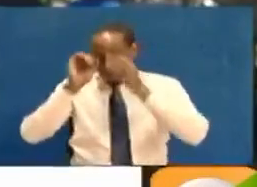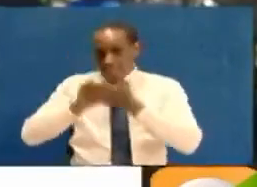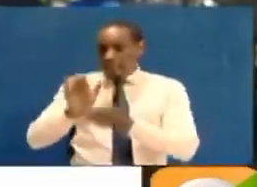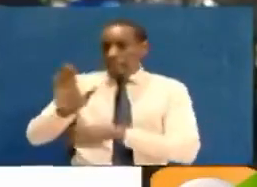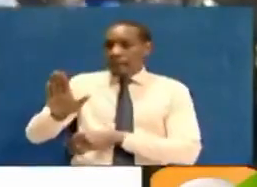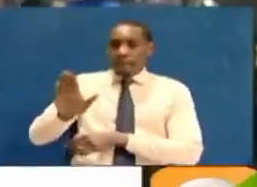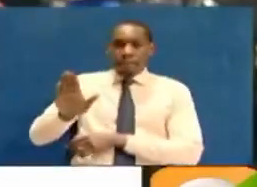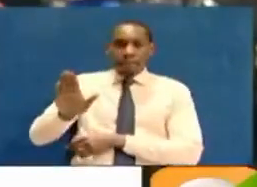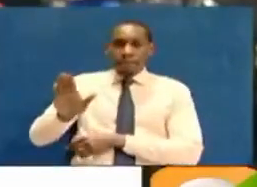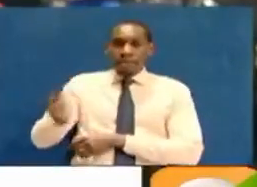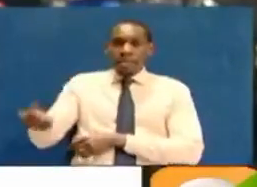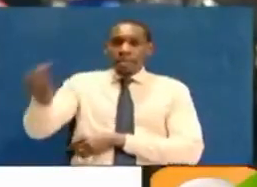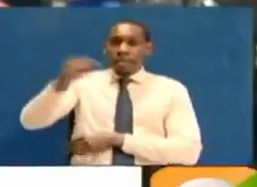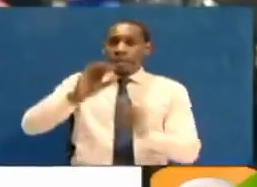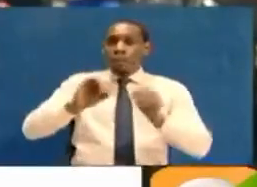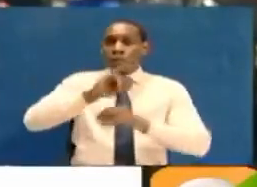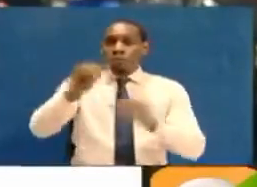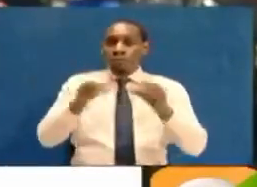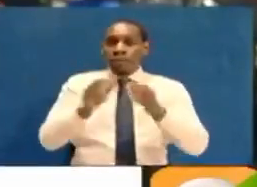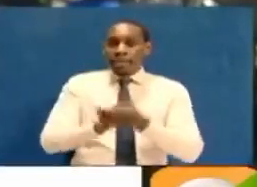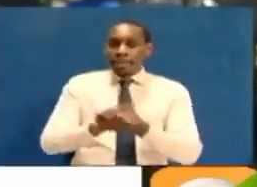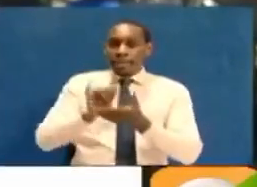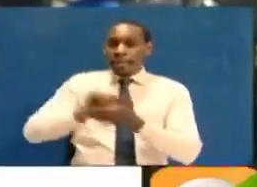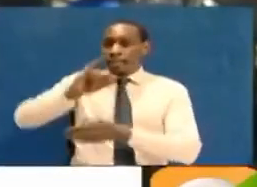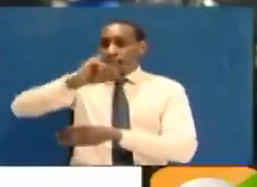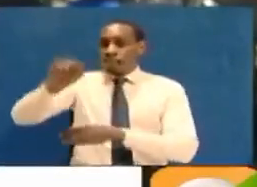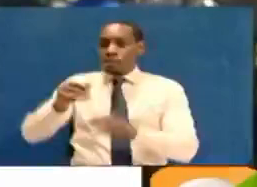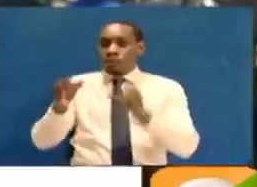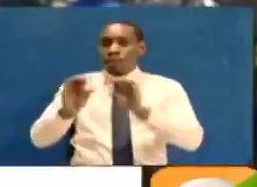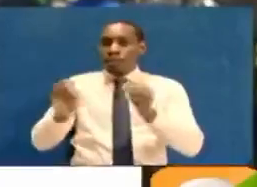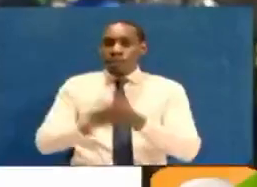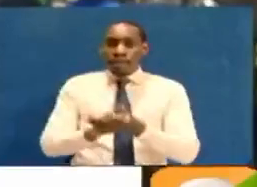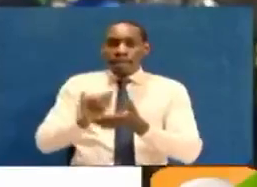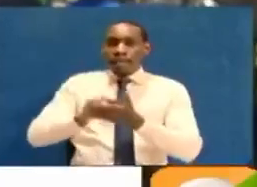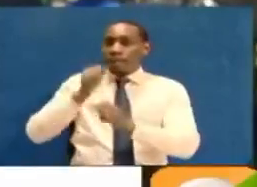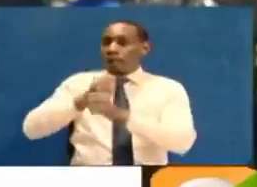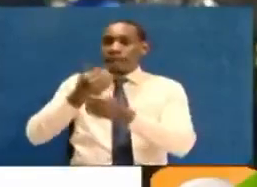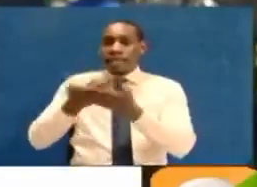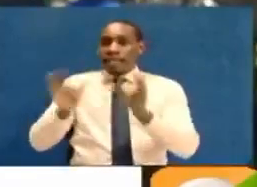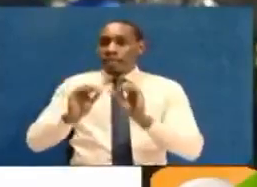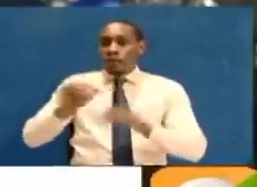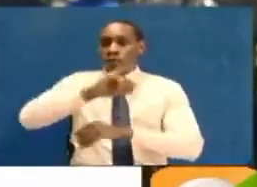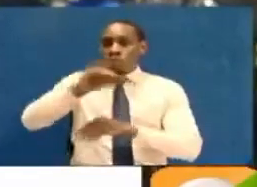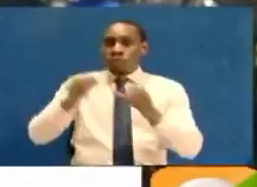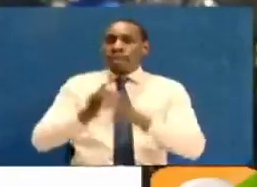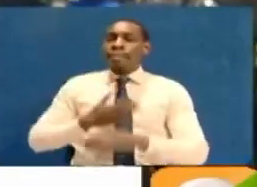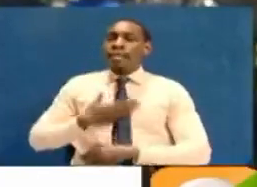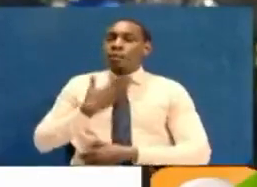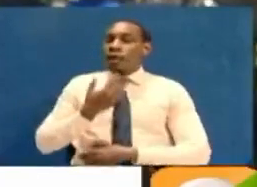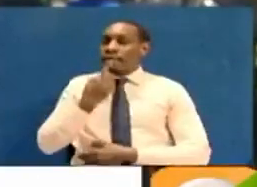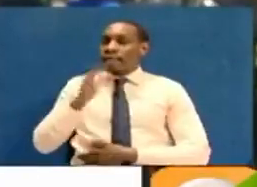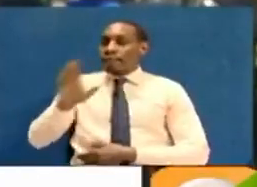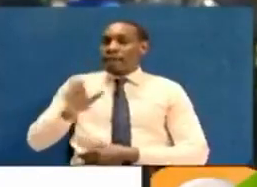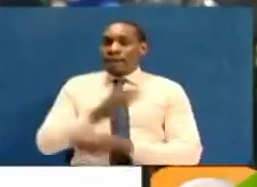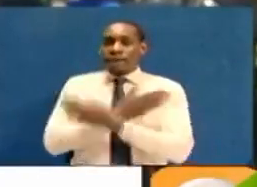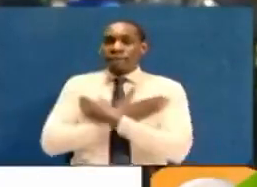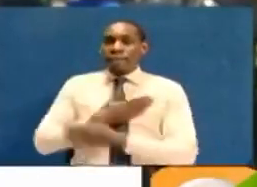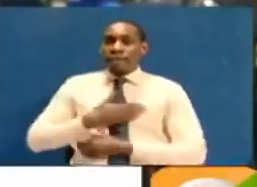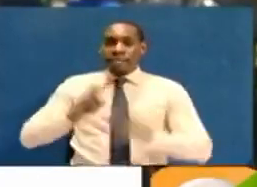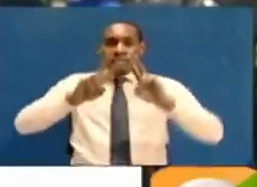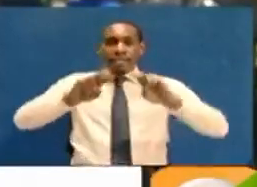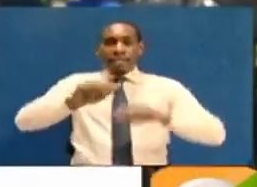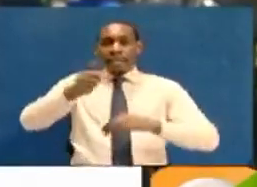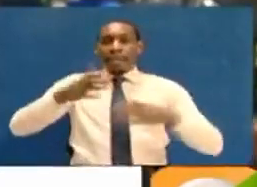yeye hajakuja Jubilee, yeye si Jubilee, yeye hajafanya chochote Jubilee. Mimi nataka nimwambie my friend, tafuta